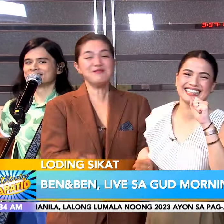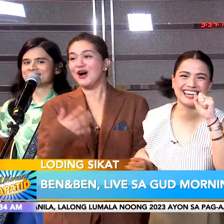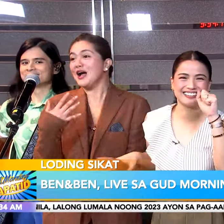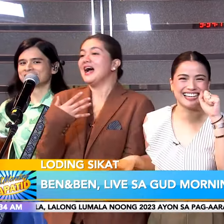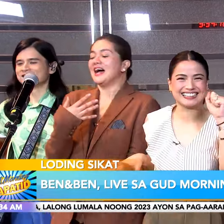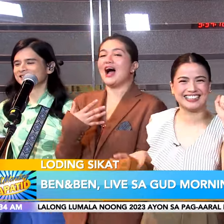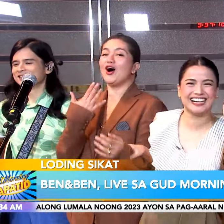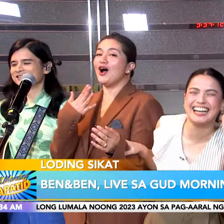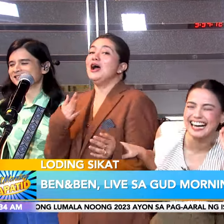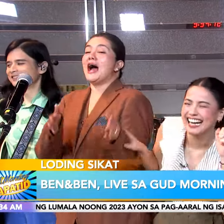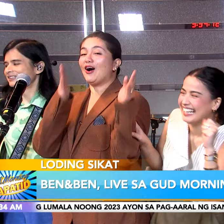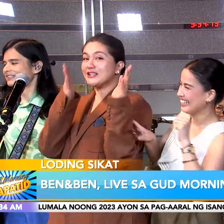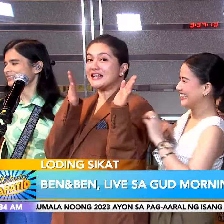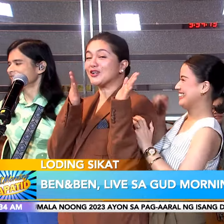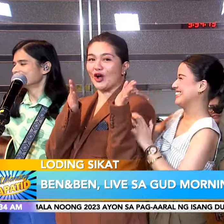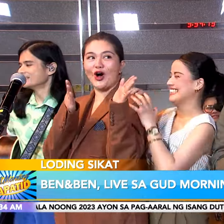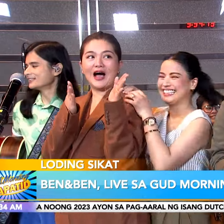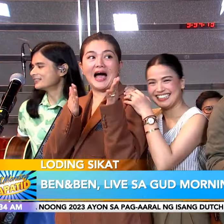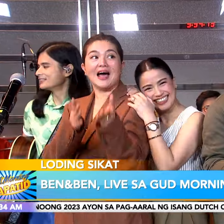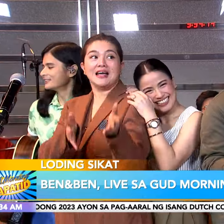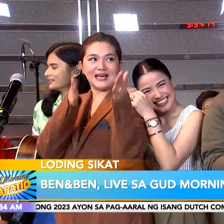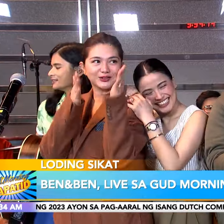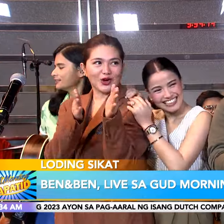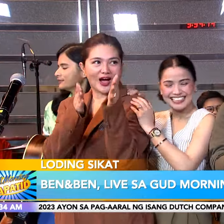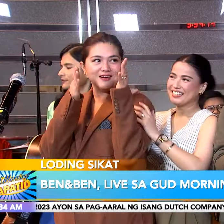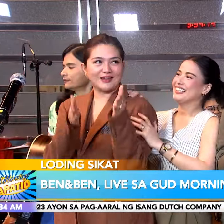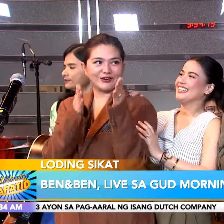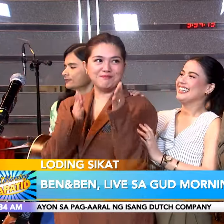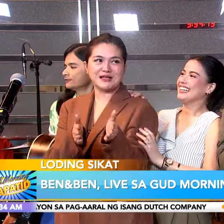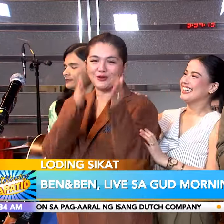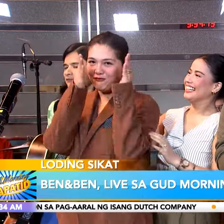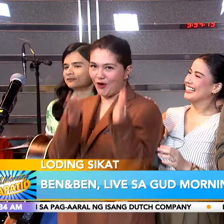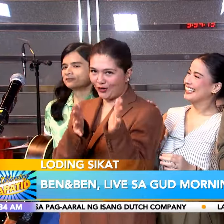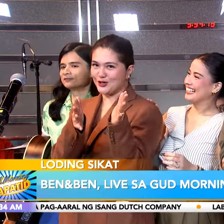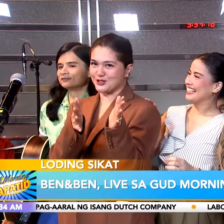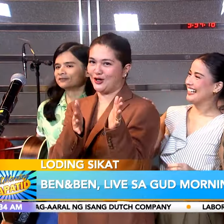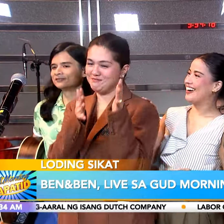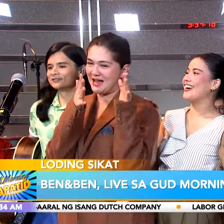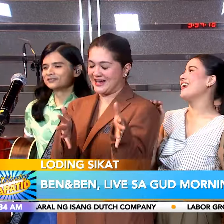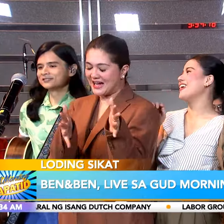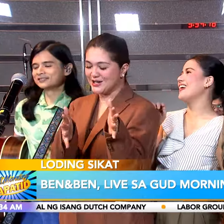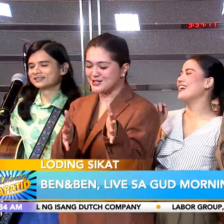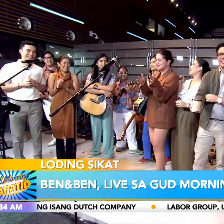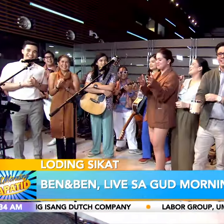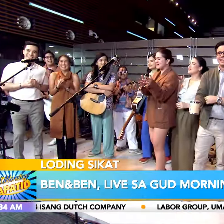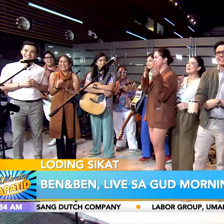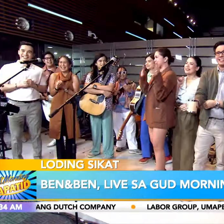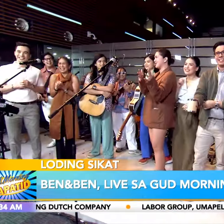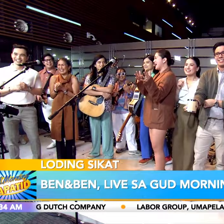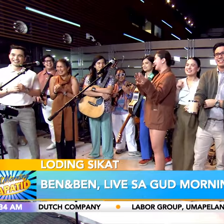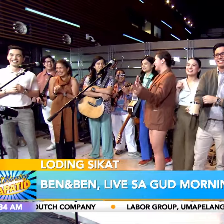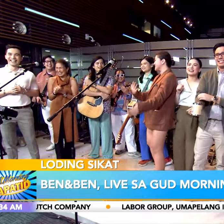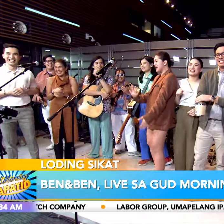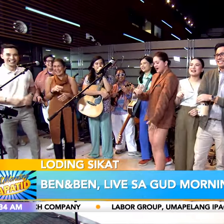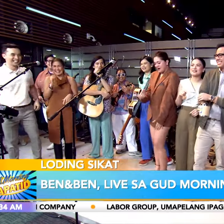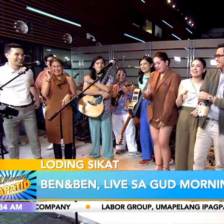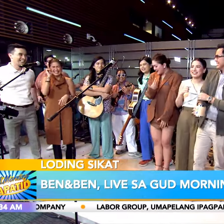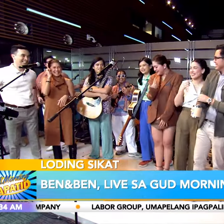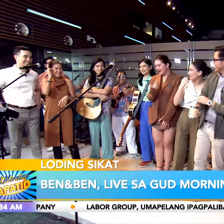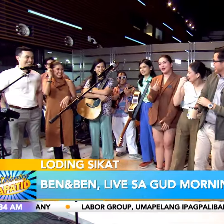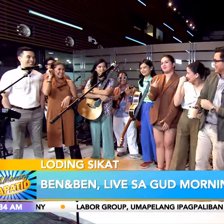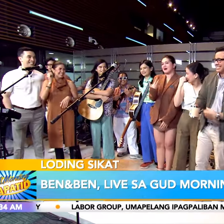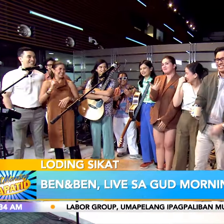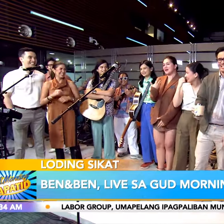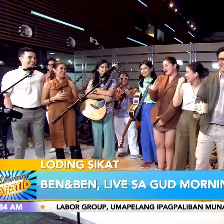ako. Alam mo, ako sa totoo ha, it took a lot of me to focus on my feels today. Kasi hindi